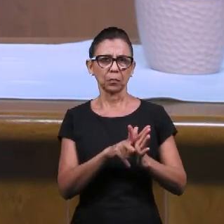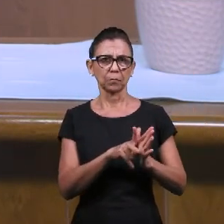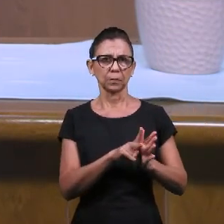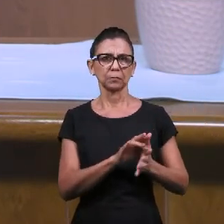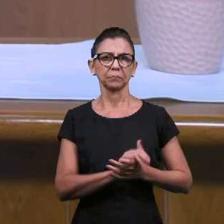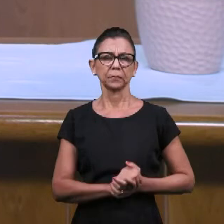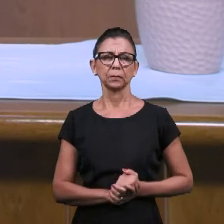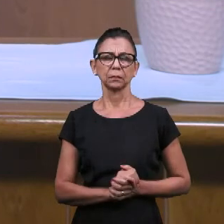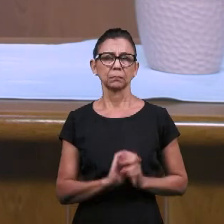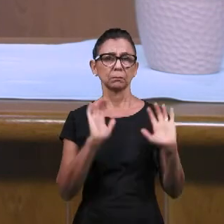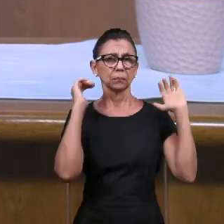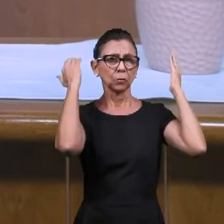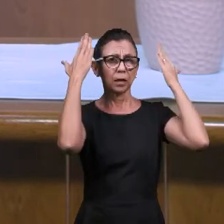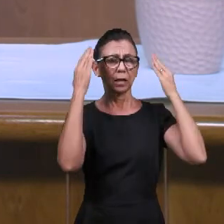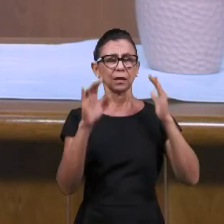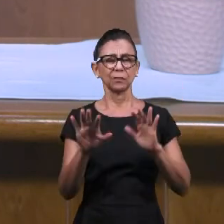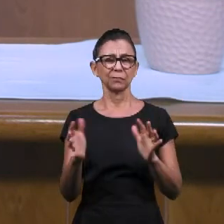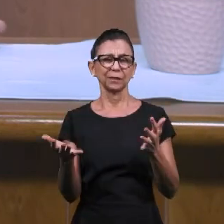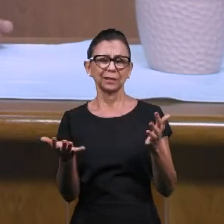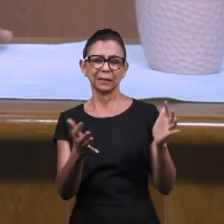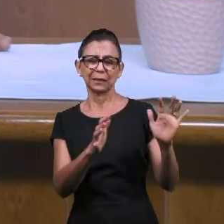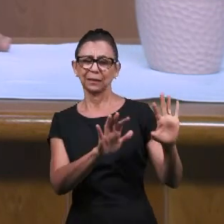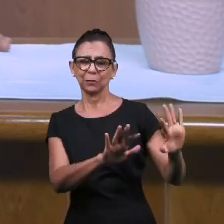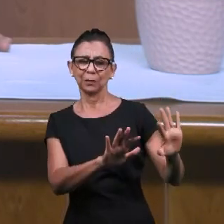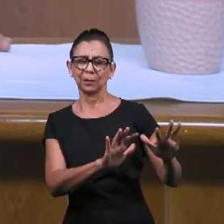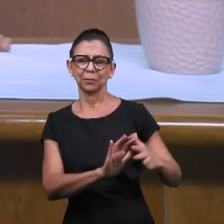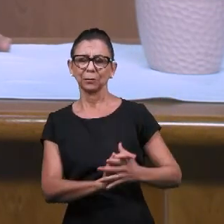с царского стола питание.